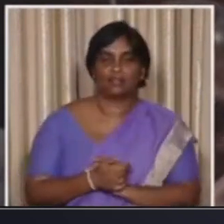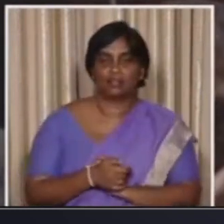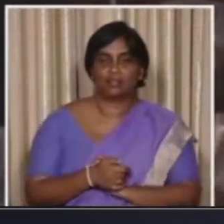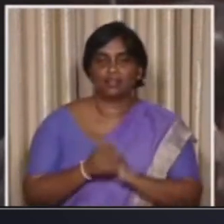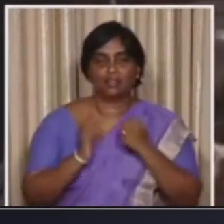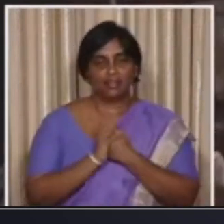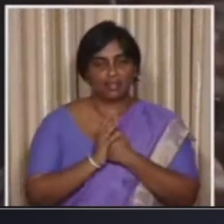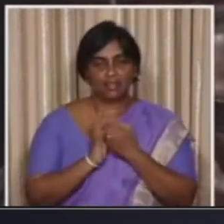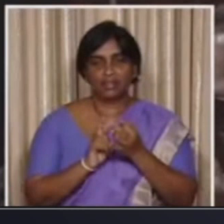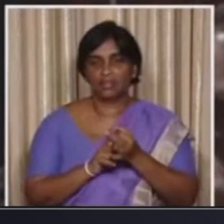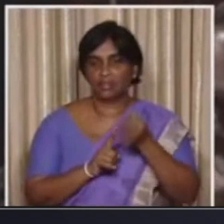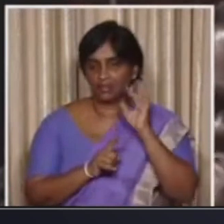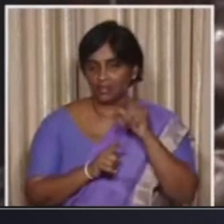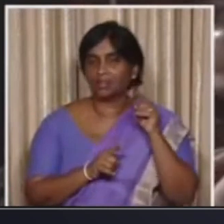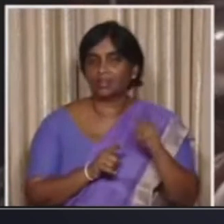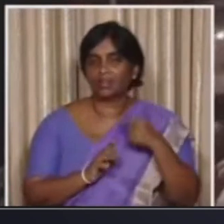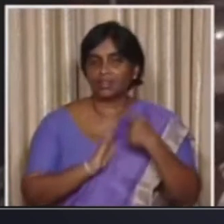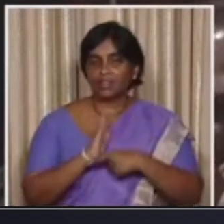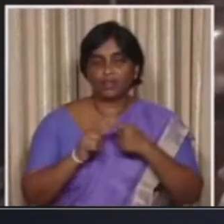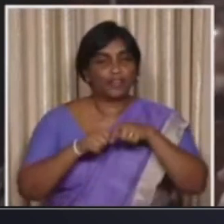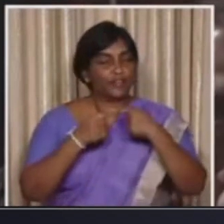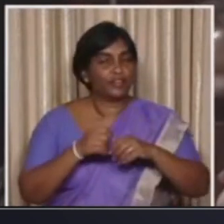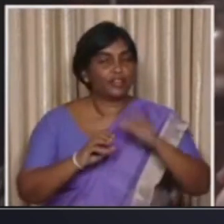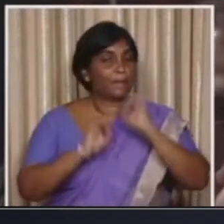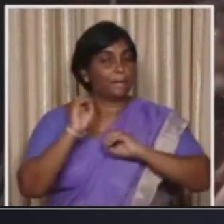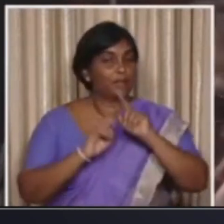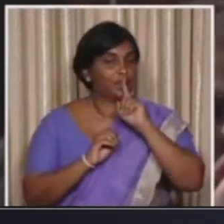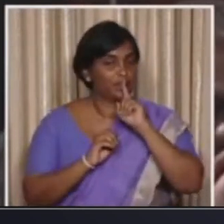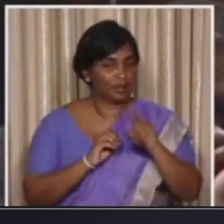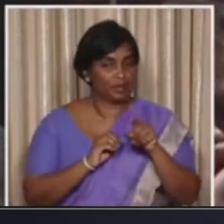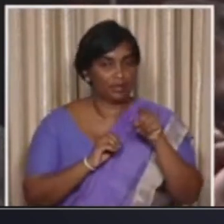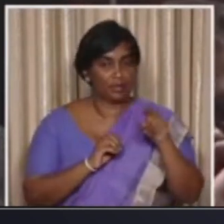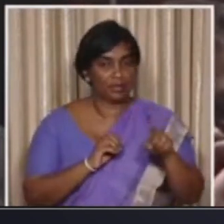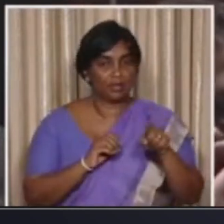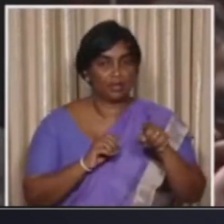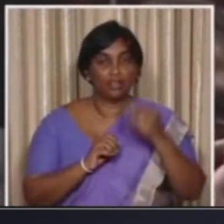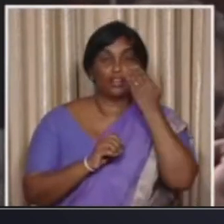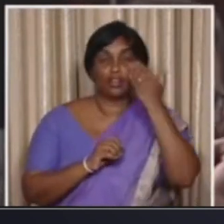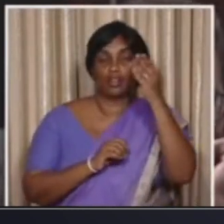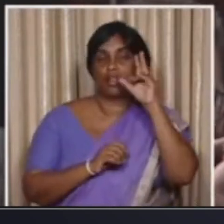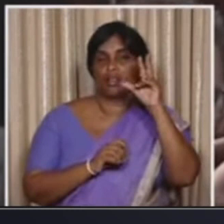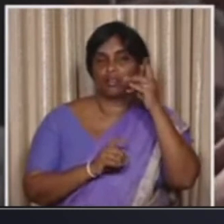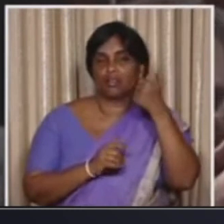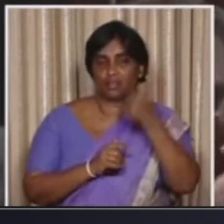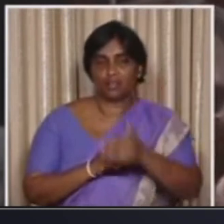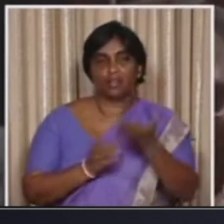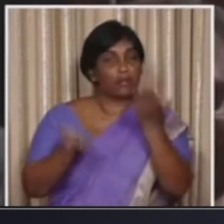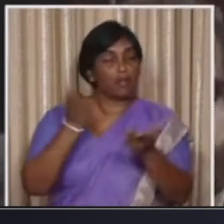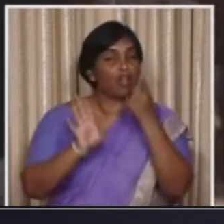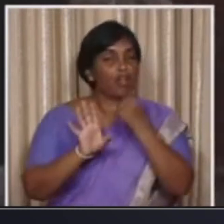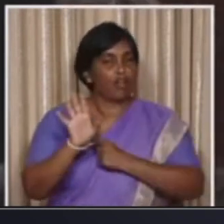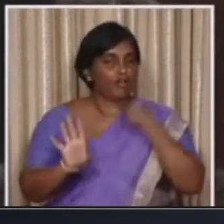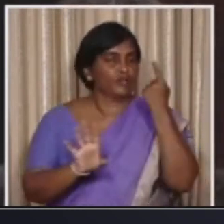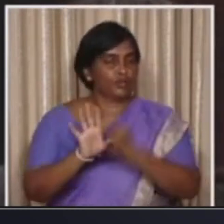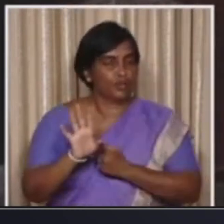garu sabhapathumani me rataga uddamane anupathaya kila kiyanne mega darshaka agayak mega maninne avurudden